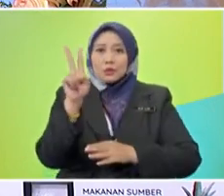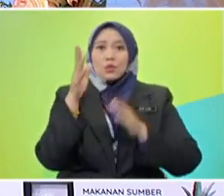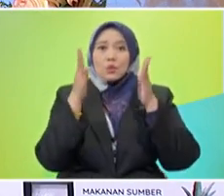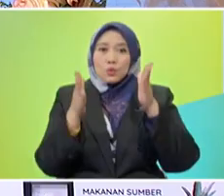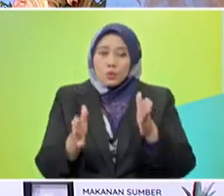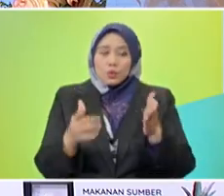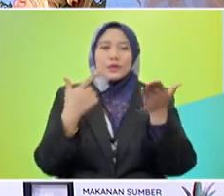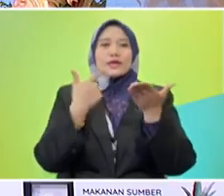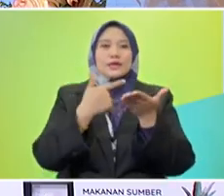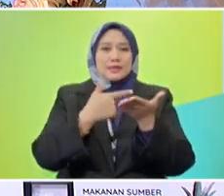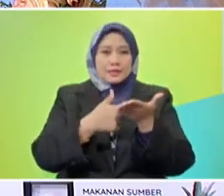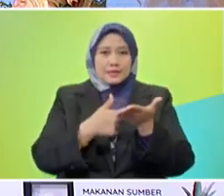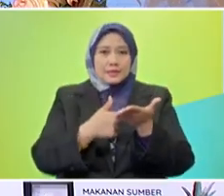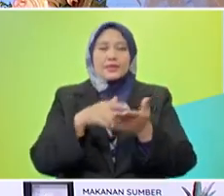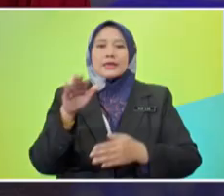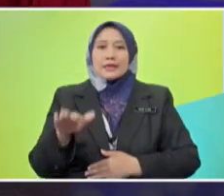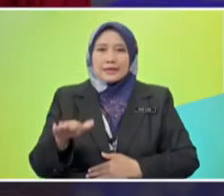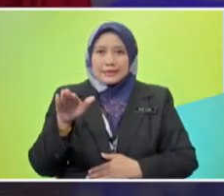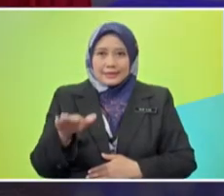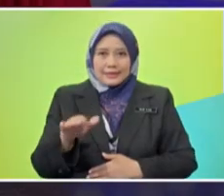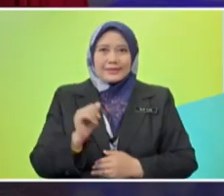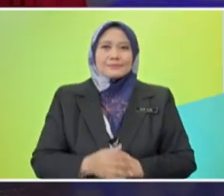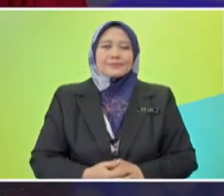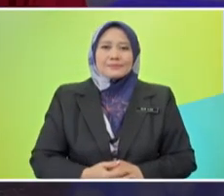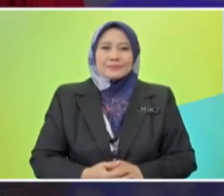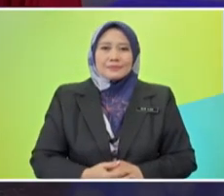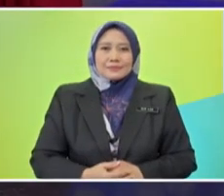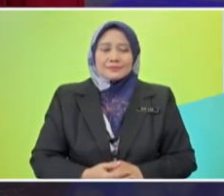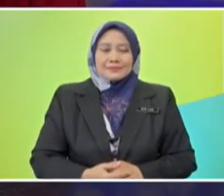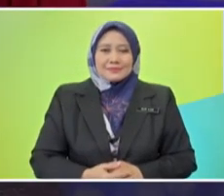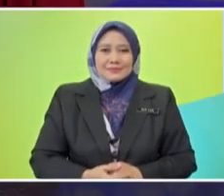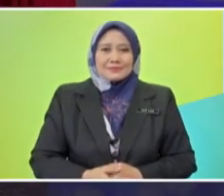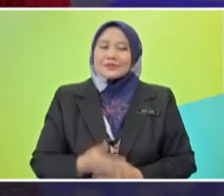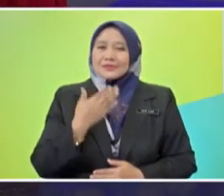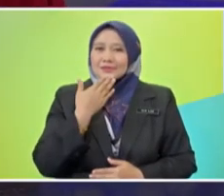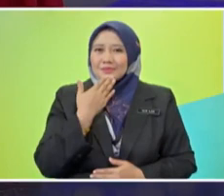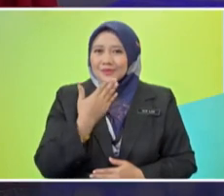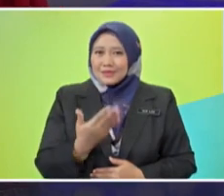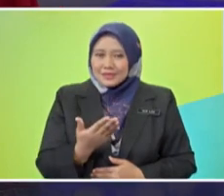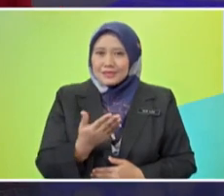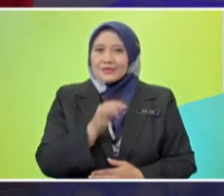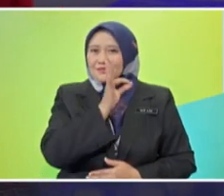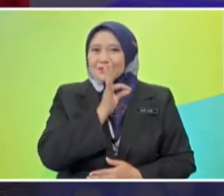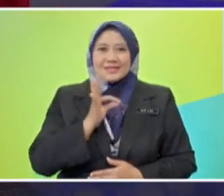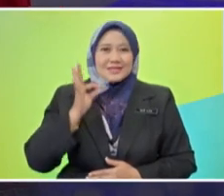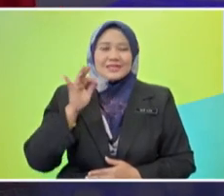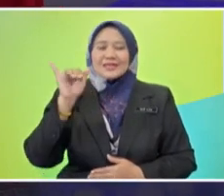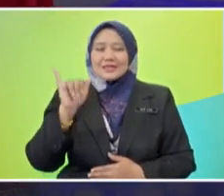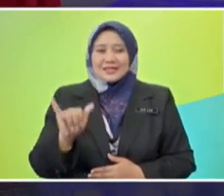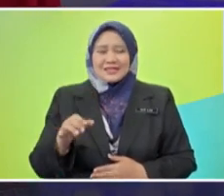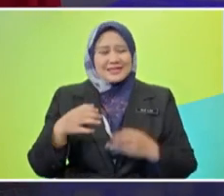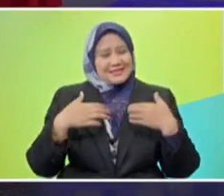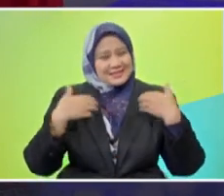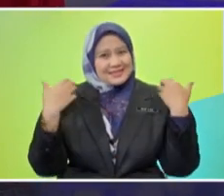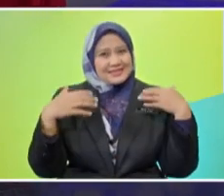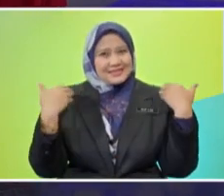minta cikgu kenalkan cikgu. Silakan cikgu. Ya, terima kasih Fizi yang ceria. Sama-sama cikgu. Jadi mari kita perkenalkan adik-adik bersama dengan